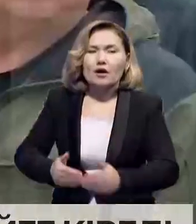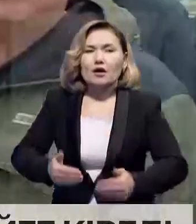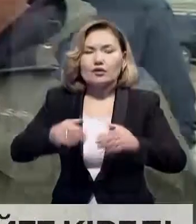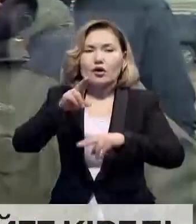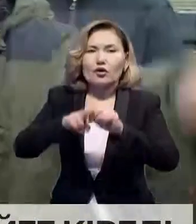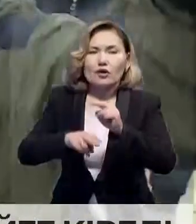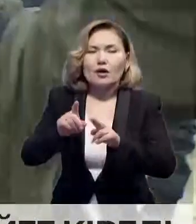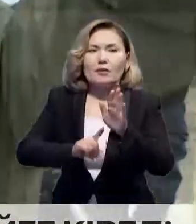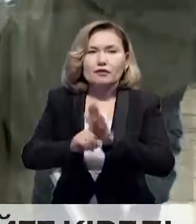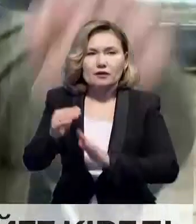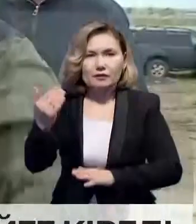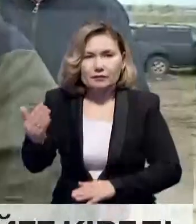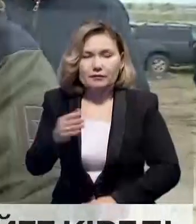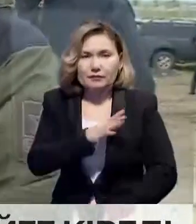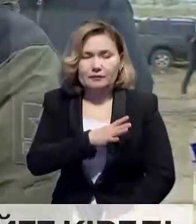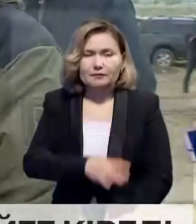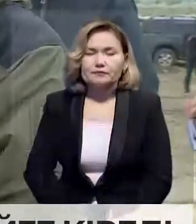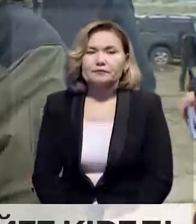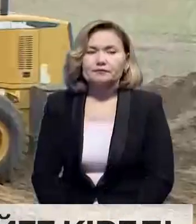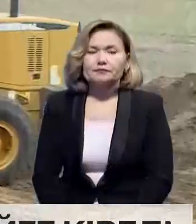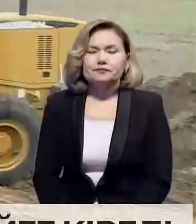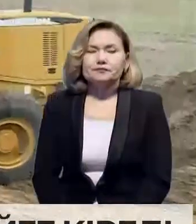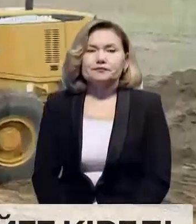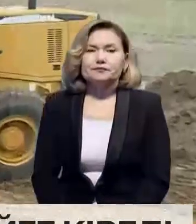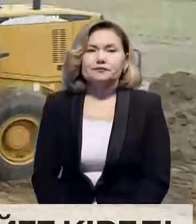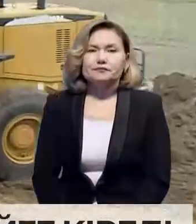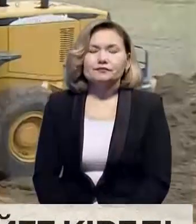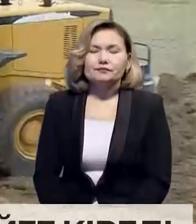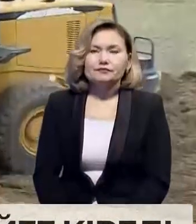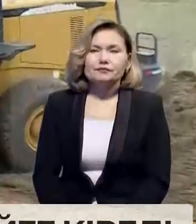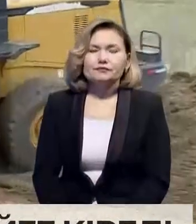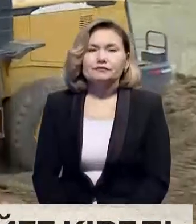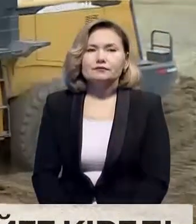жатыр. Әнуарбек Мырзатайұлы, Болатбек Молдағалиев, Ақтөбе облысы, Хабар 24.